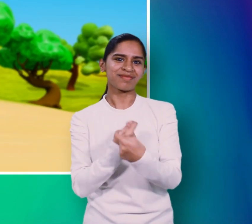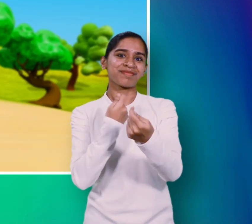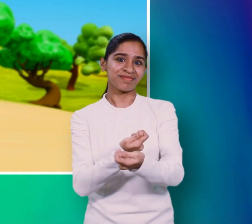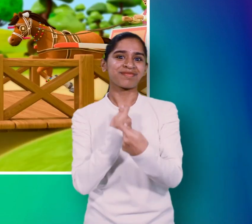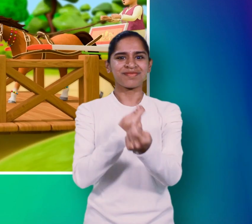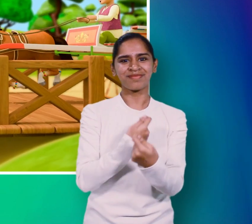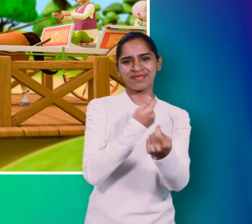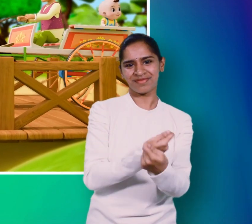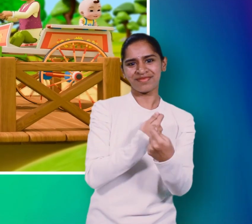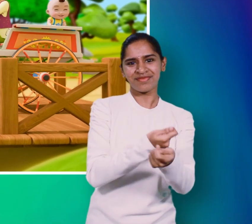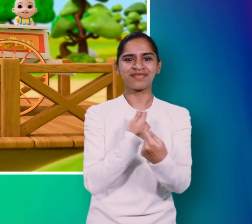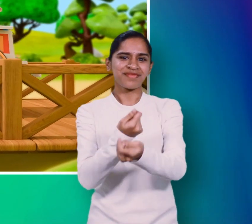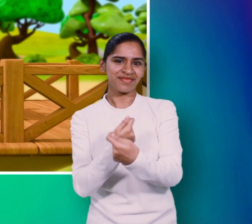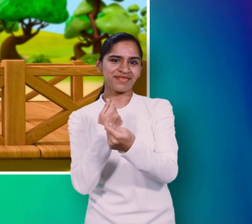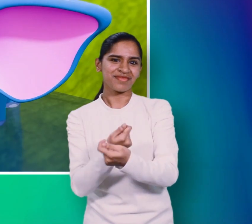पम।